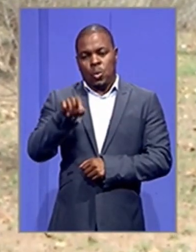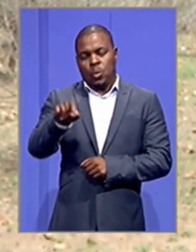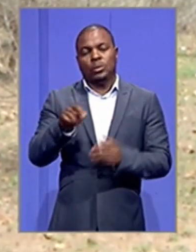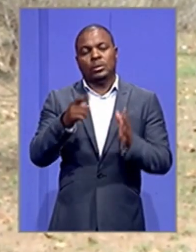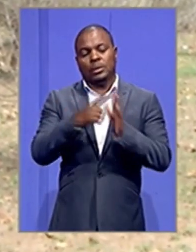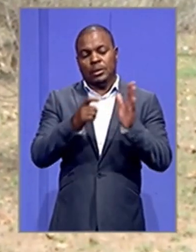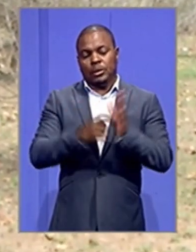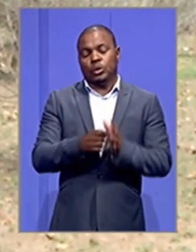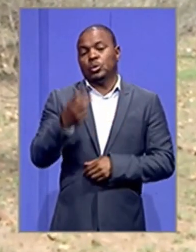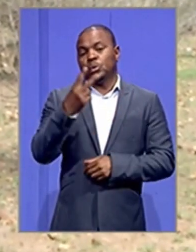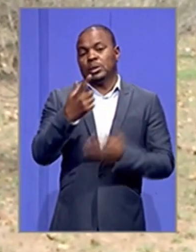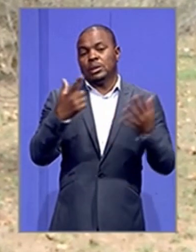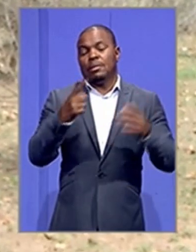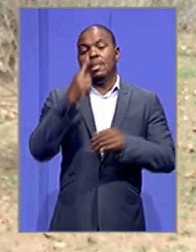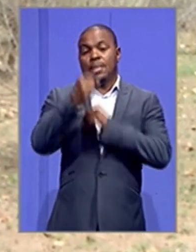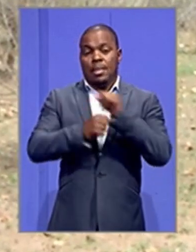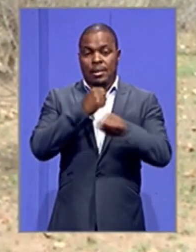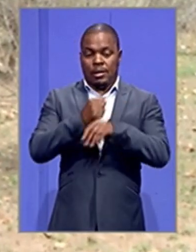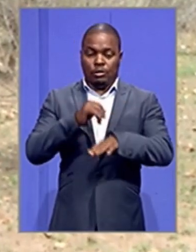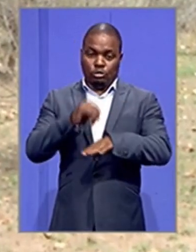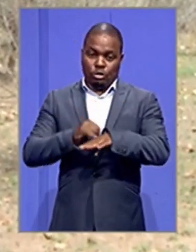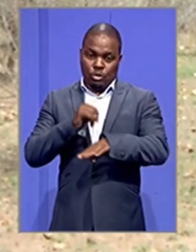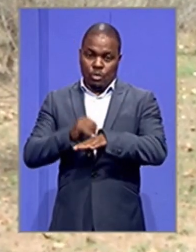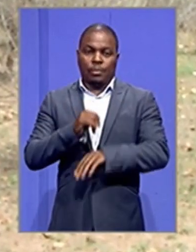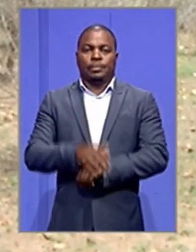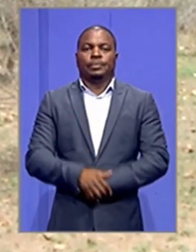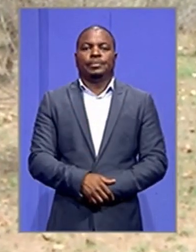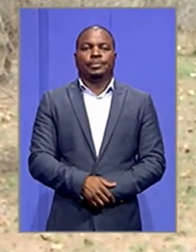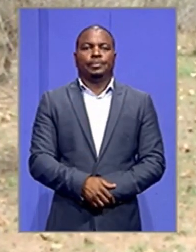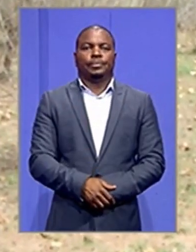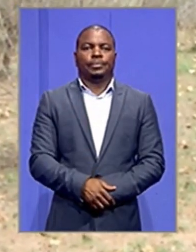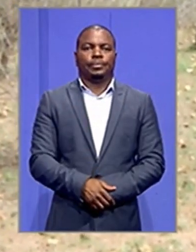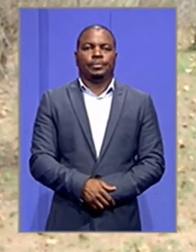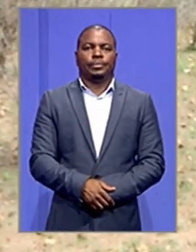Pherekgong e le go January išago. Na ke koketšo motau wa ditaba tša SABC Polokwane.